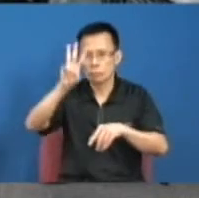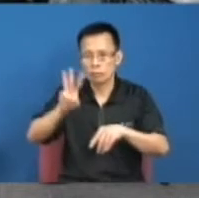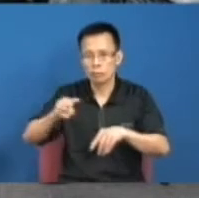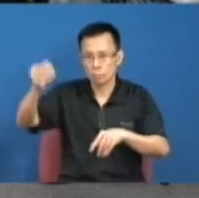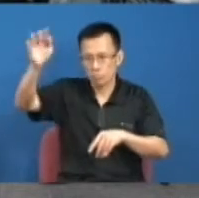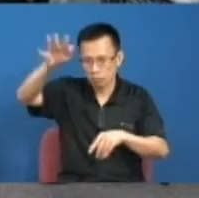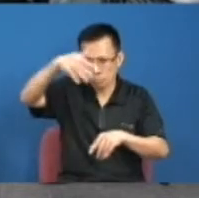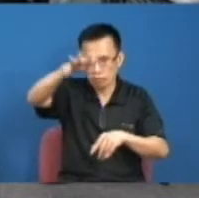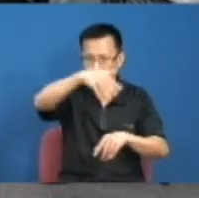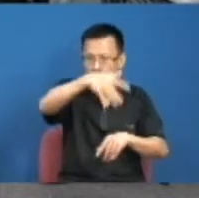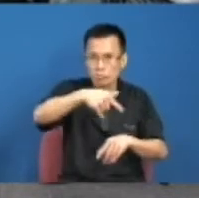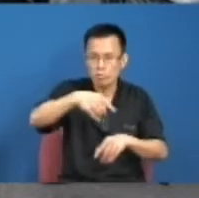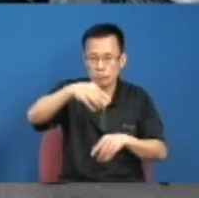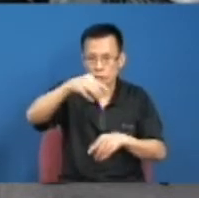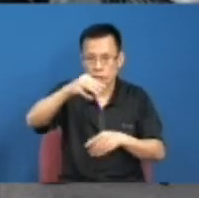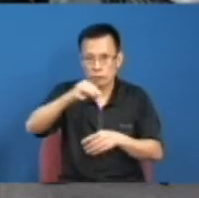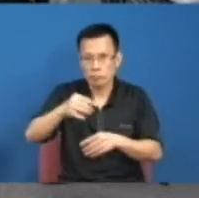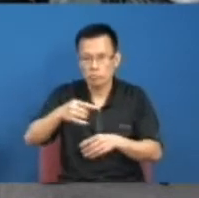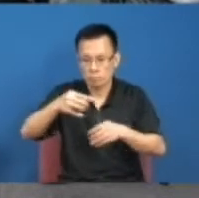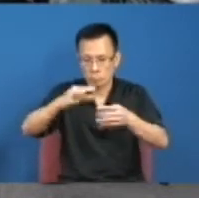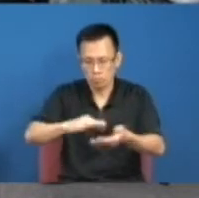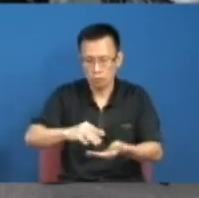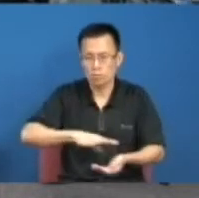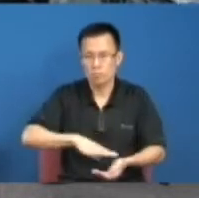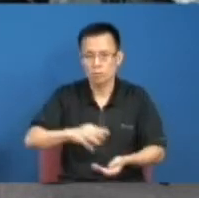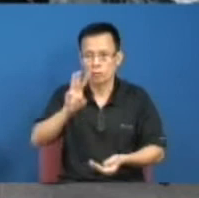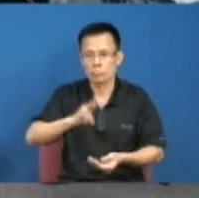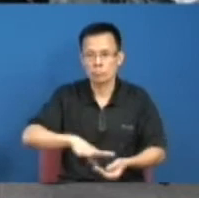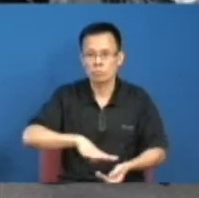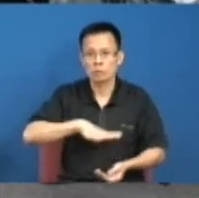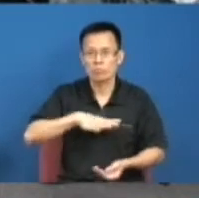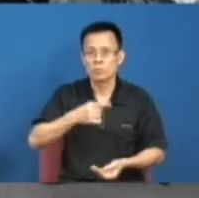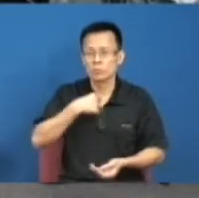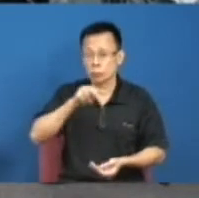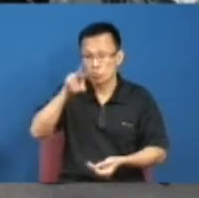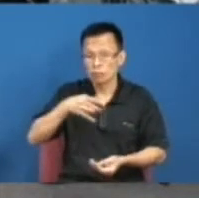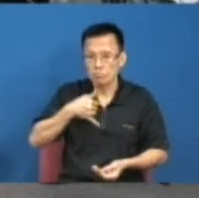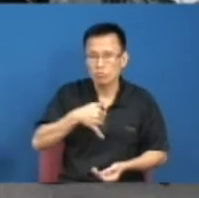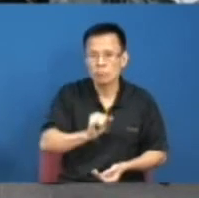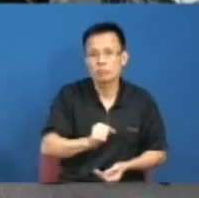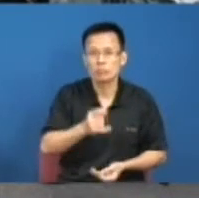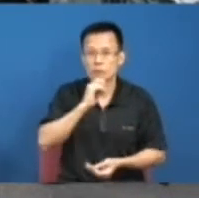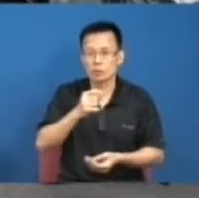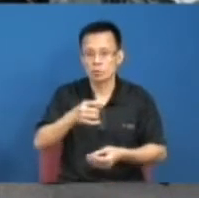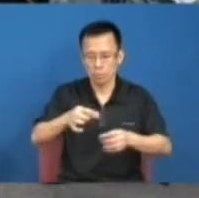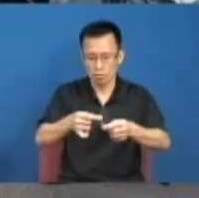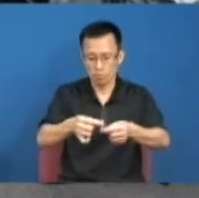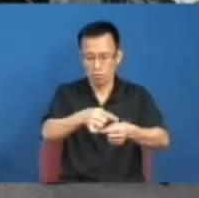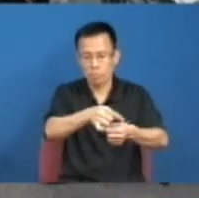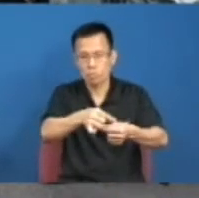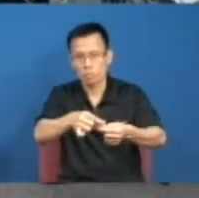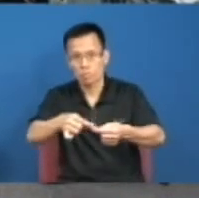去。要找地方走的流出來的那些是靠那些那些軌的窗框那些洞